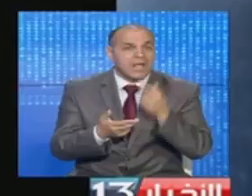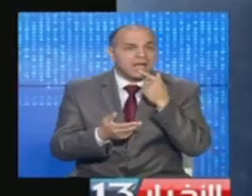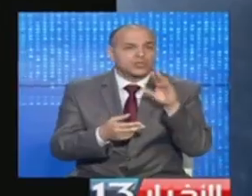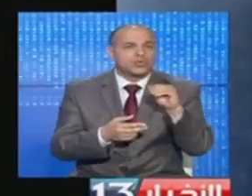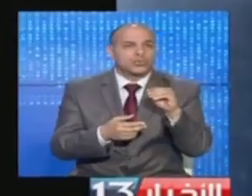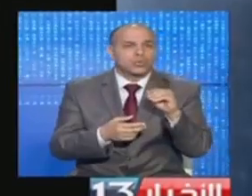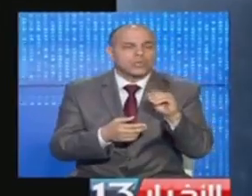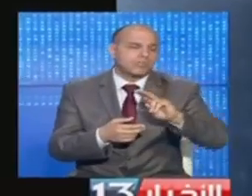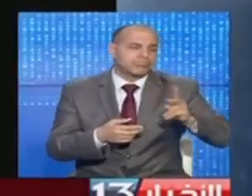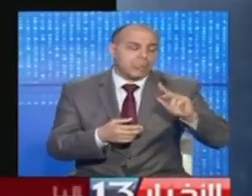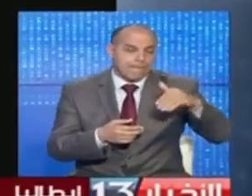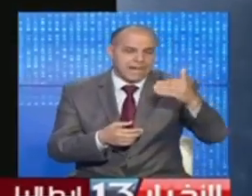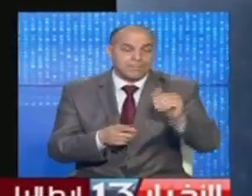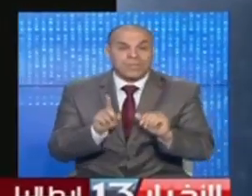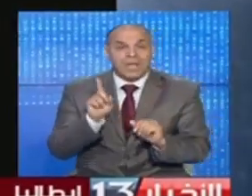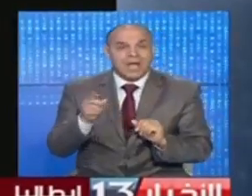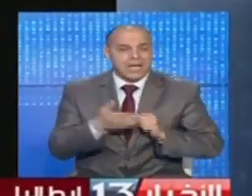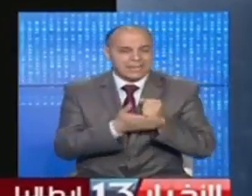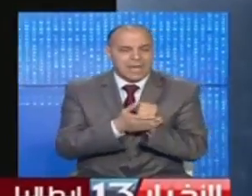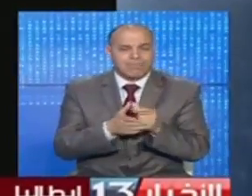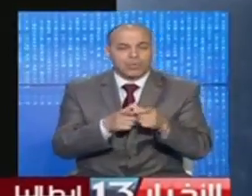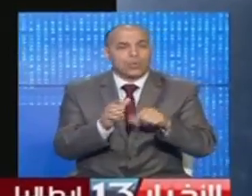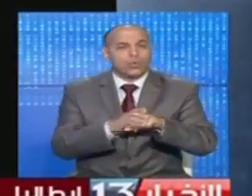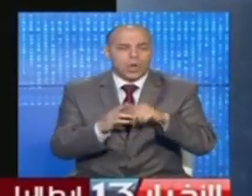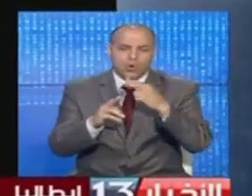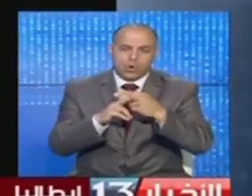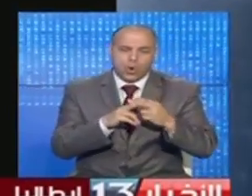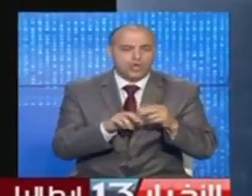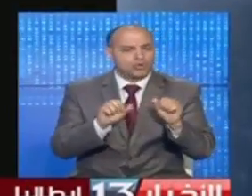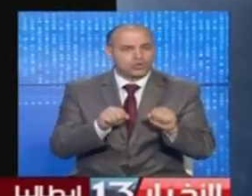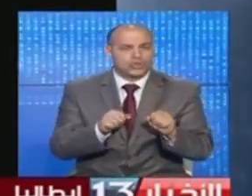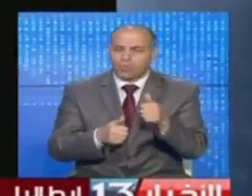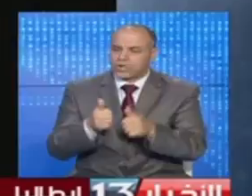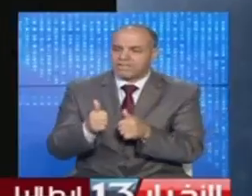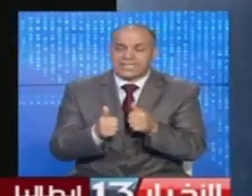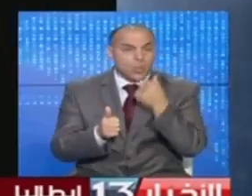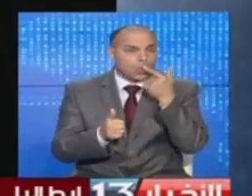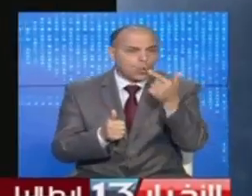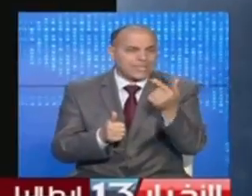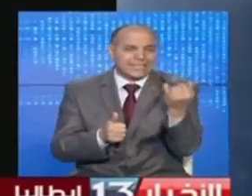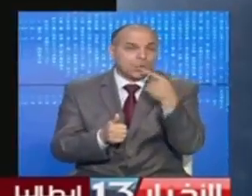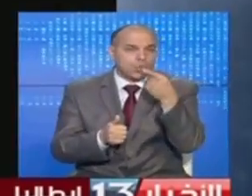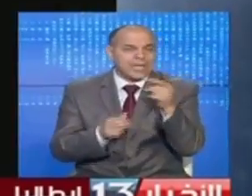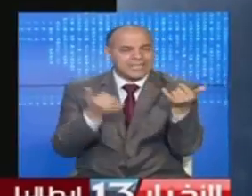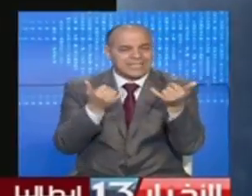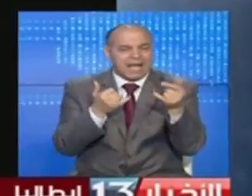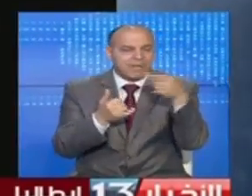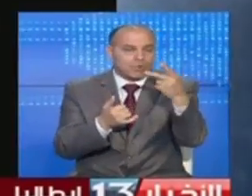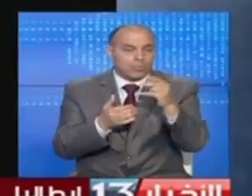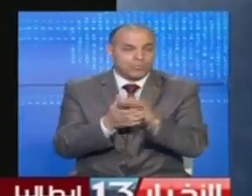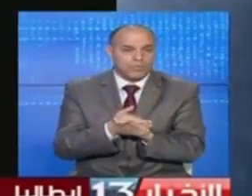سوق الانتقالات القادم ودعم الفريق بأسماء قادرة على المنافسة حسب ما أوردته الصحافة